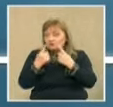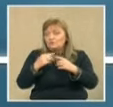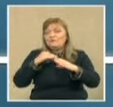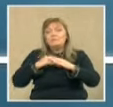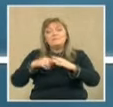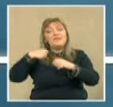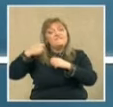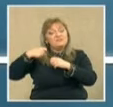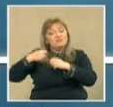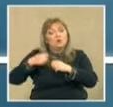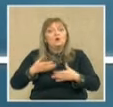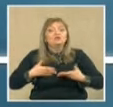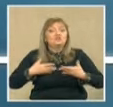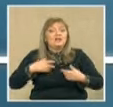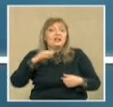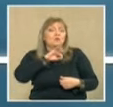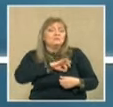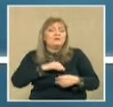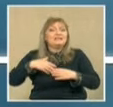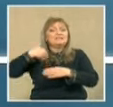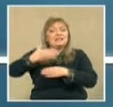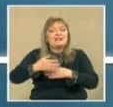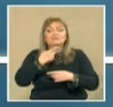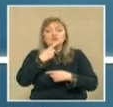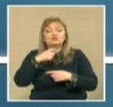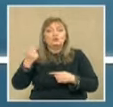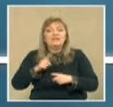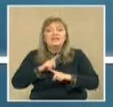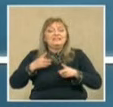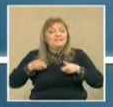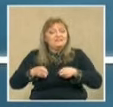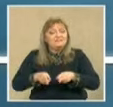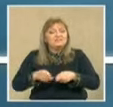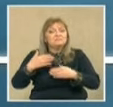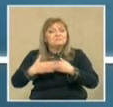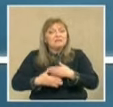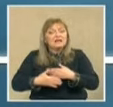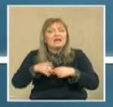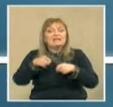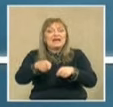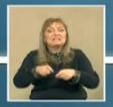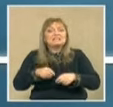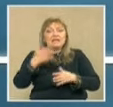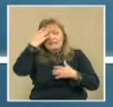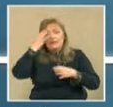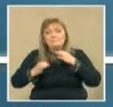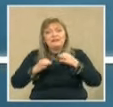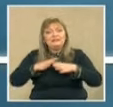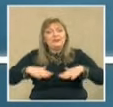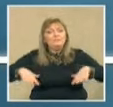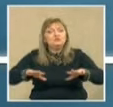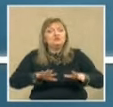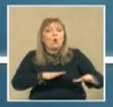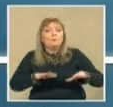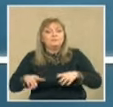ви много успехи през следващата година и така да не ви спира толкова тази пандемична обстановка. Благодаря. Ние продължаваме